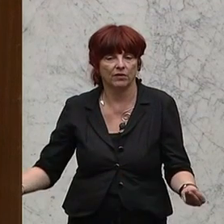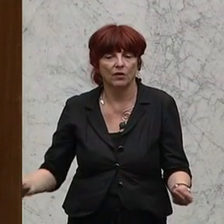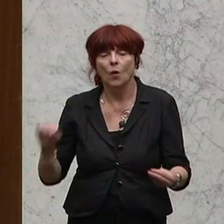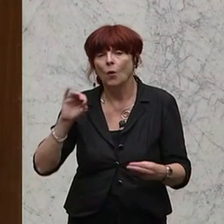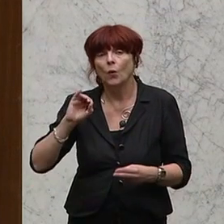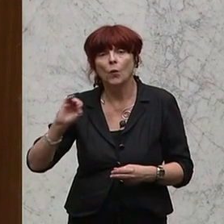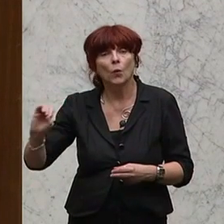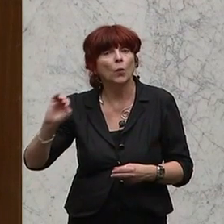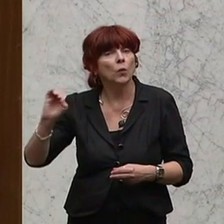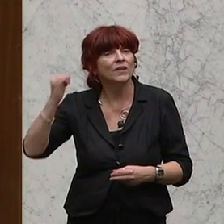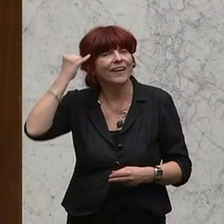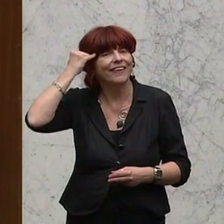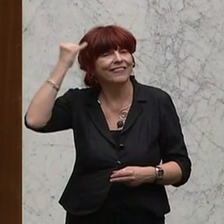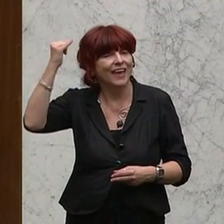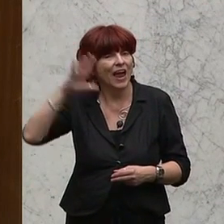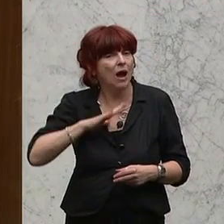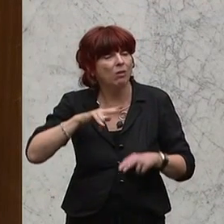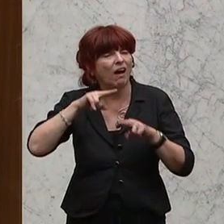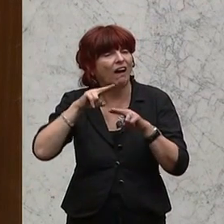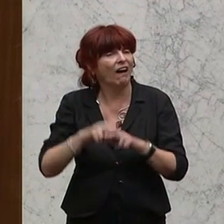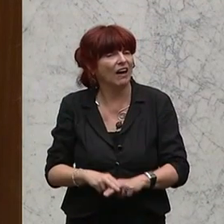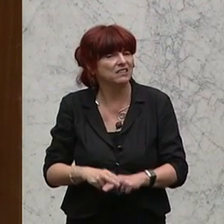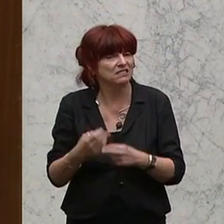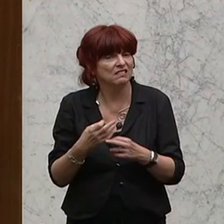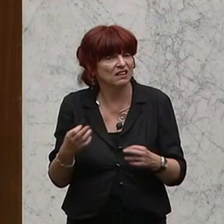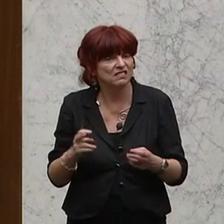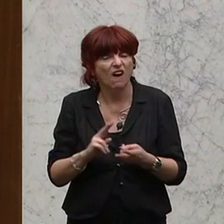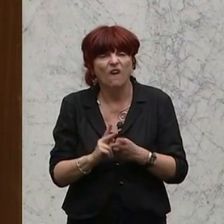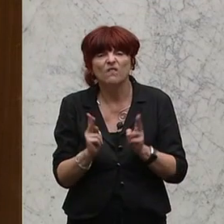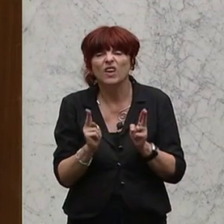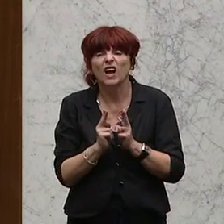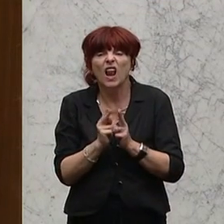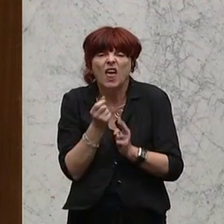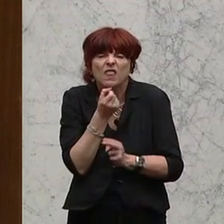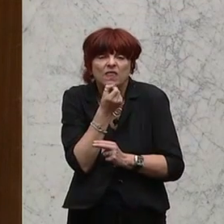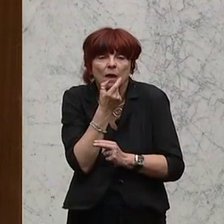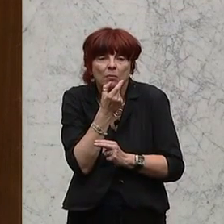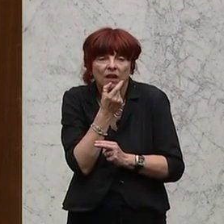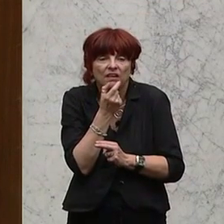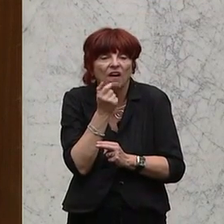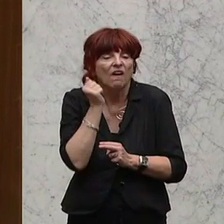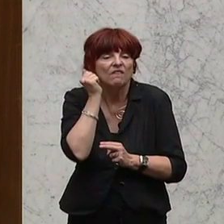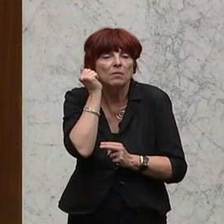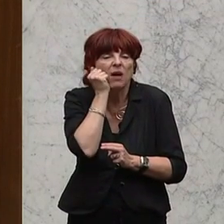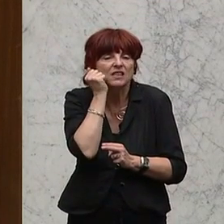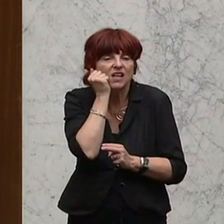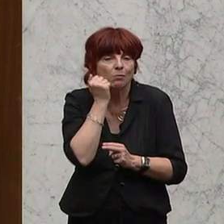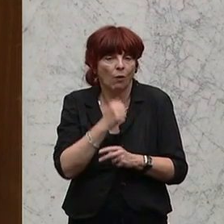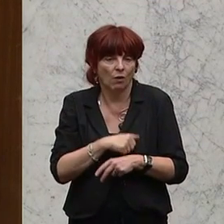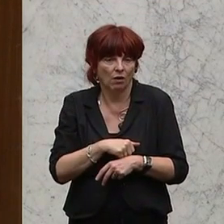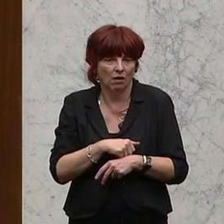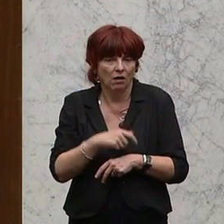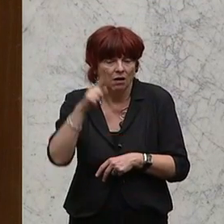guten Idee nichts anderes wird als ein Placebo, das man hinwirft und sagt, jetzt haben wir wieder ein paar Jahre Ruhe,